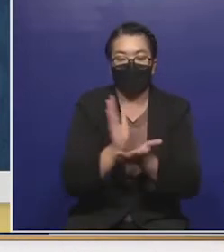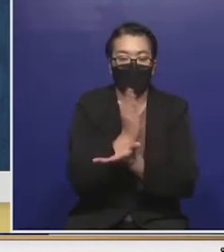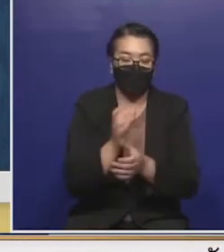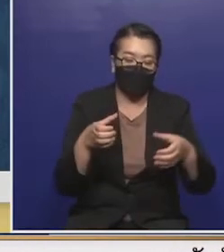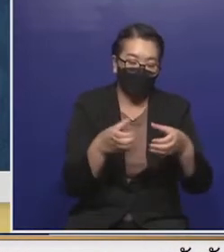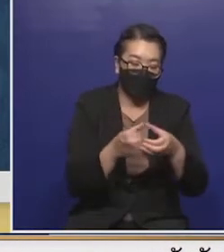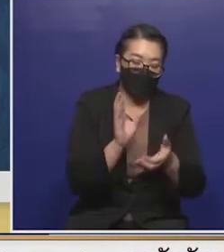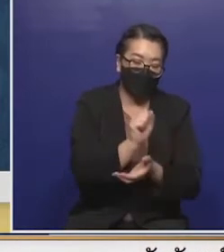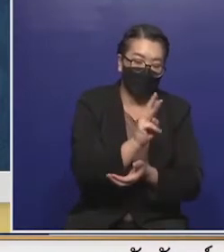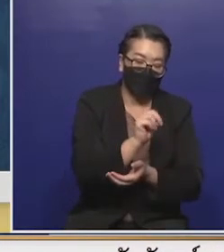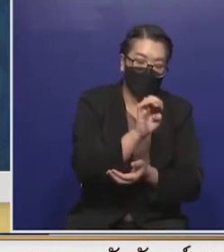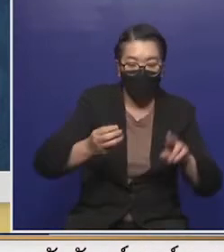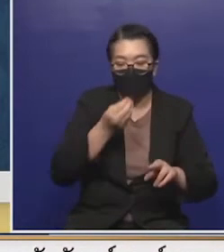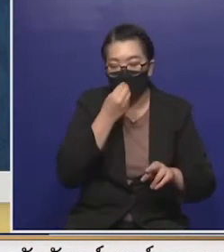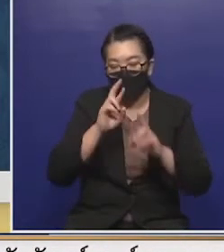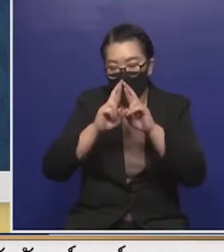ท